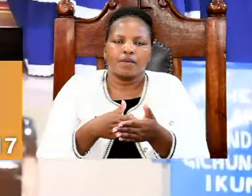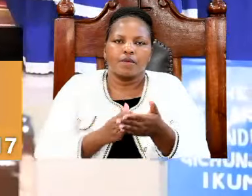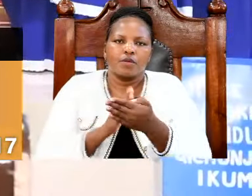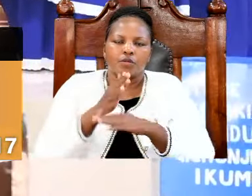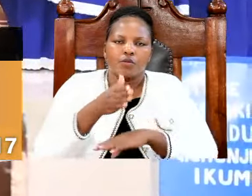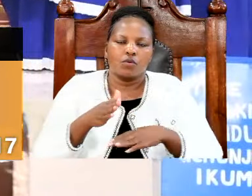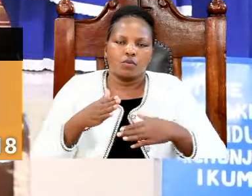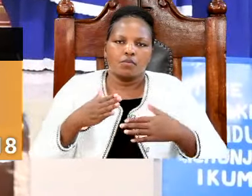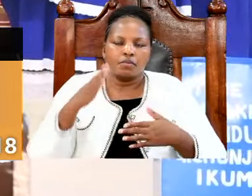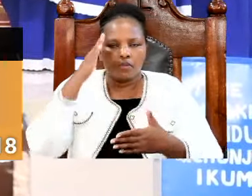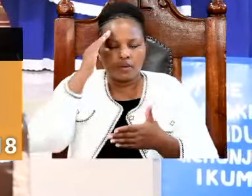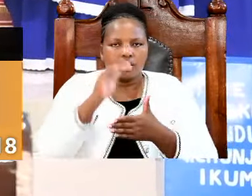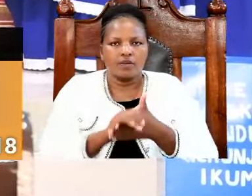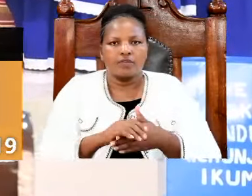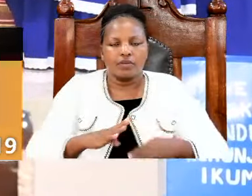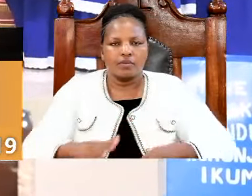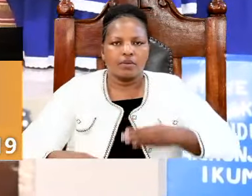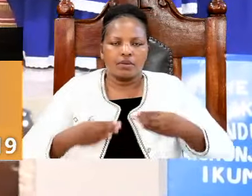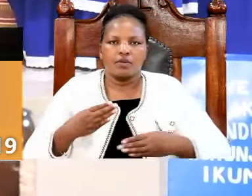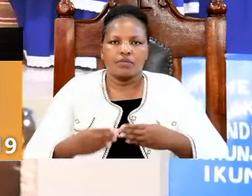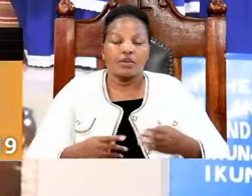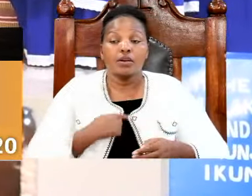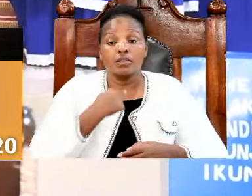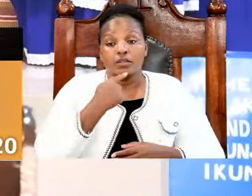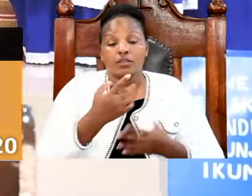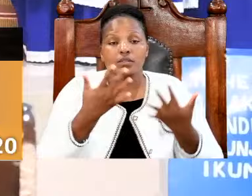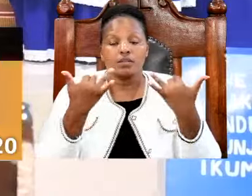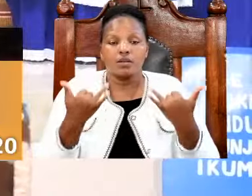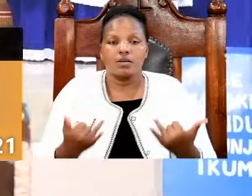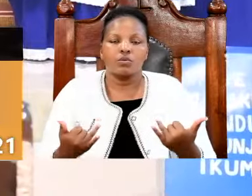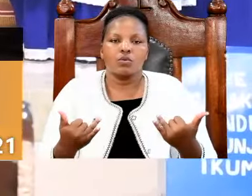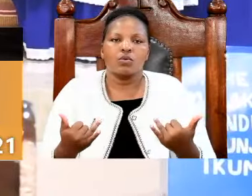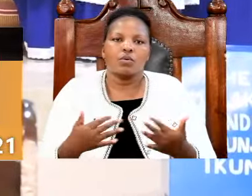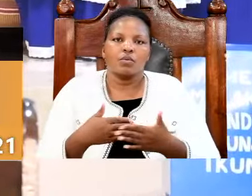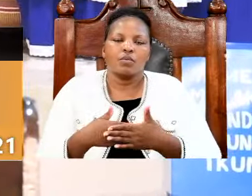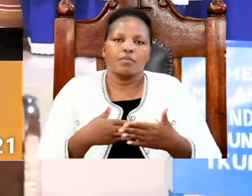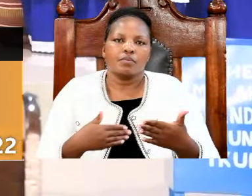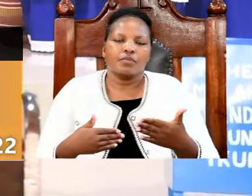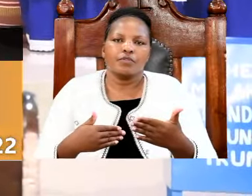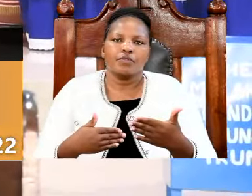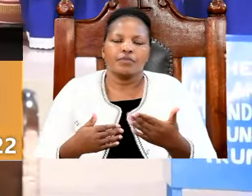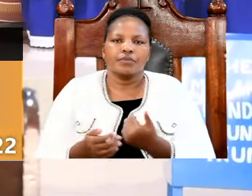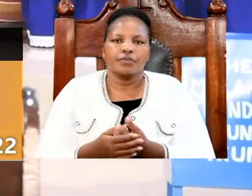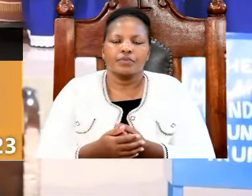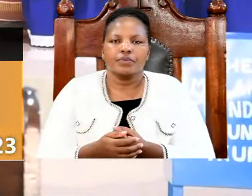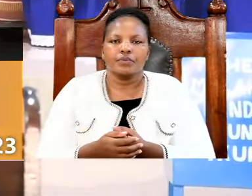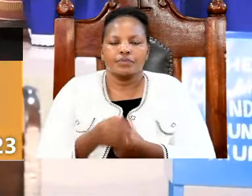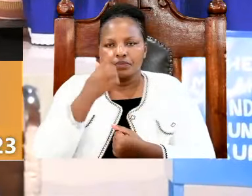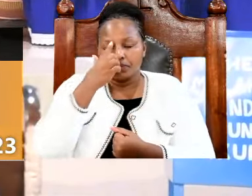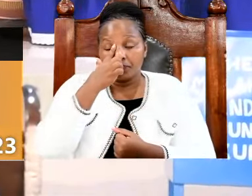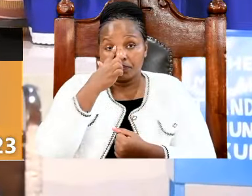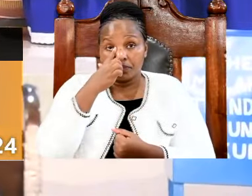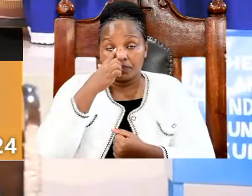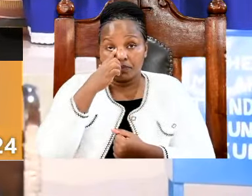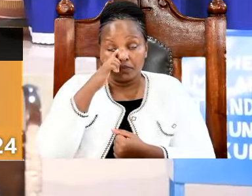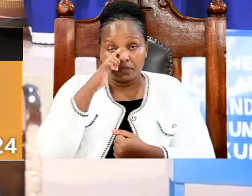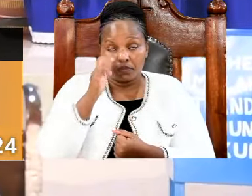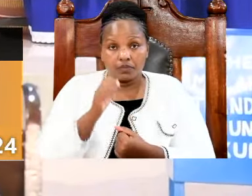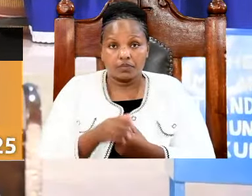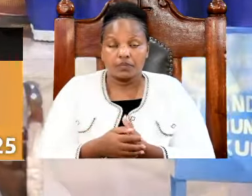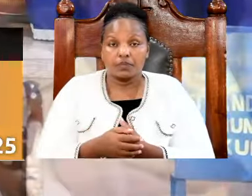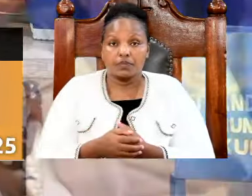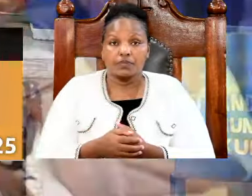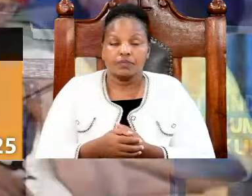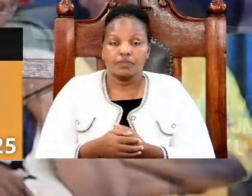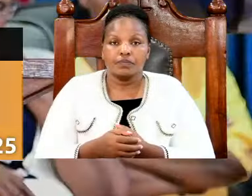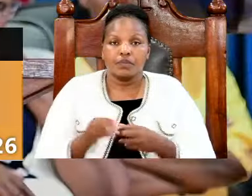huyu mshugaji, anaweza kujitokeza mbele ya presbiteri ya Narombi ya kati itakayokutana katika kanisa